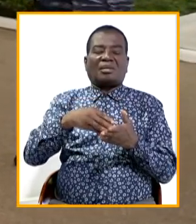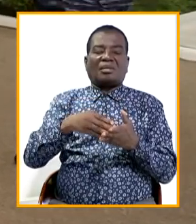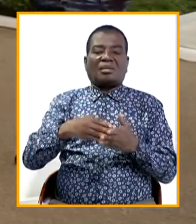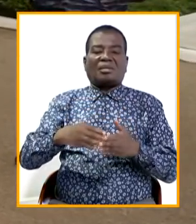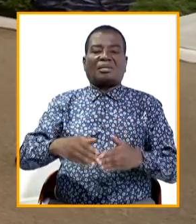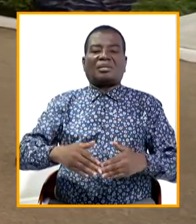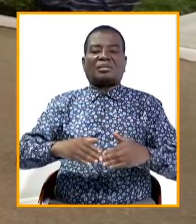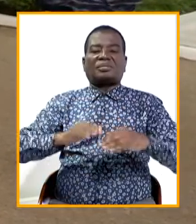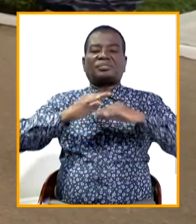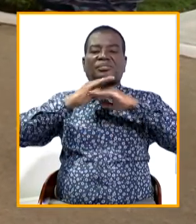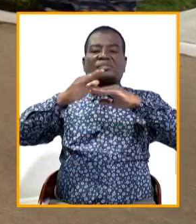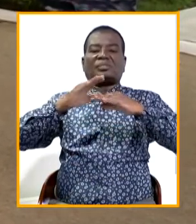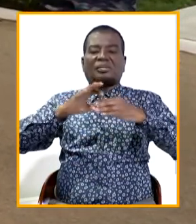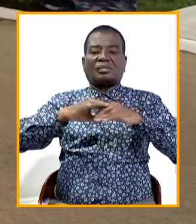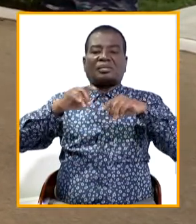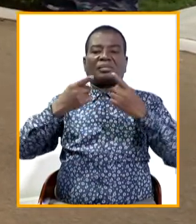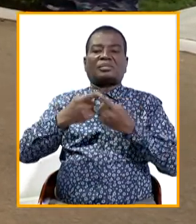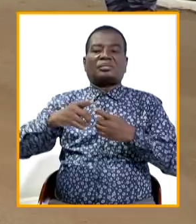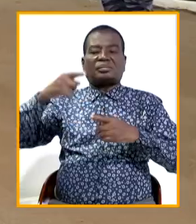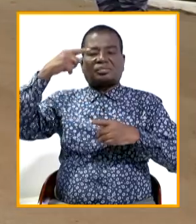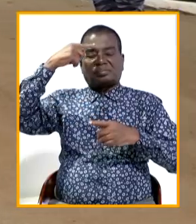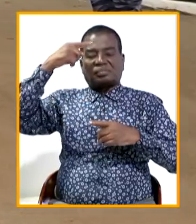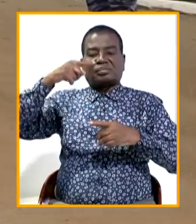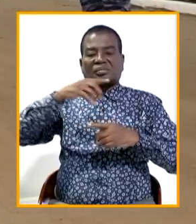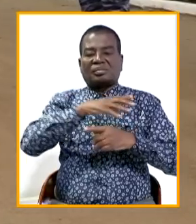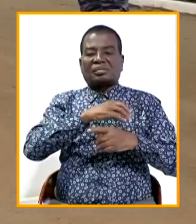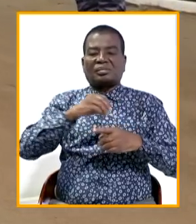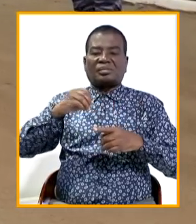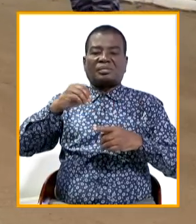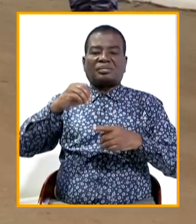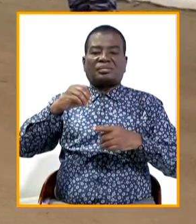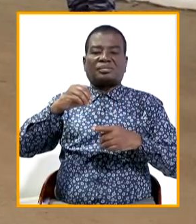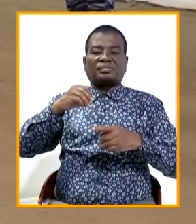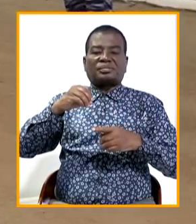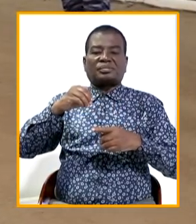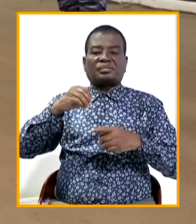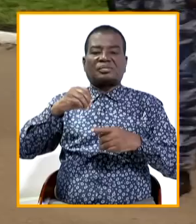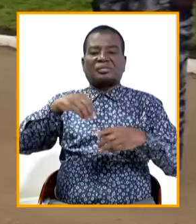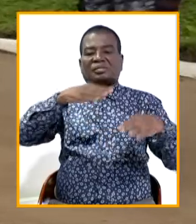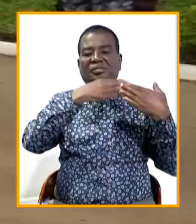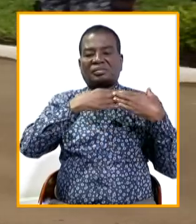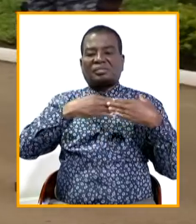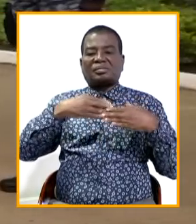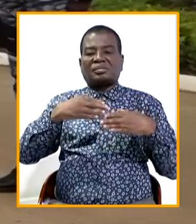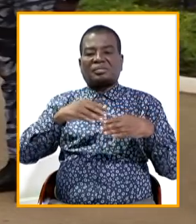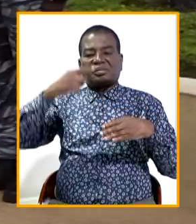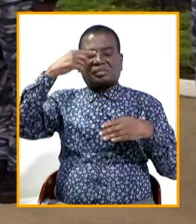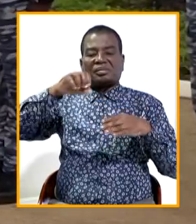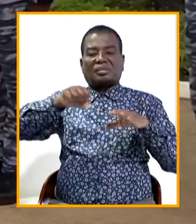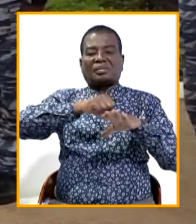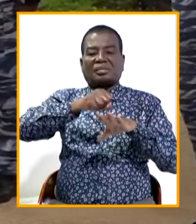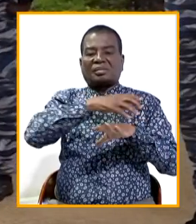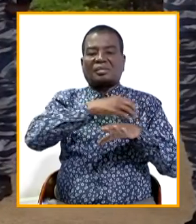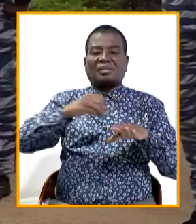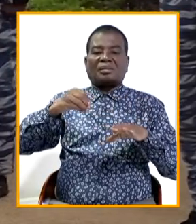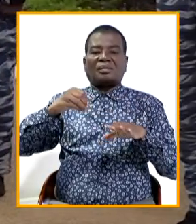ce coup de filet, le général de corps d'armée, Alexandre Apalo Touré, commandant supérieur de la gendarmerie nationale, est